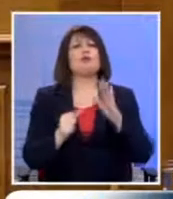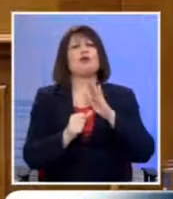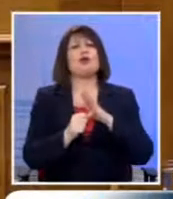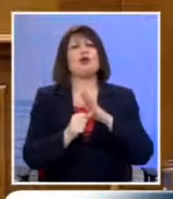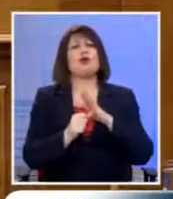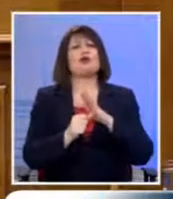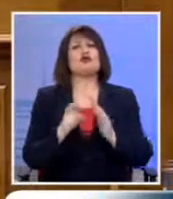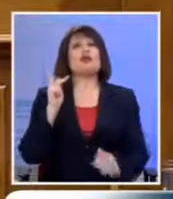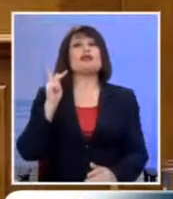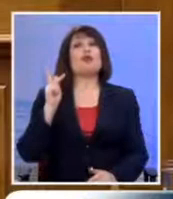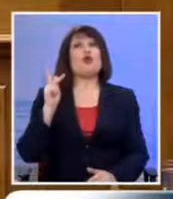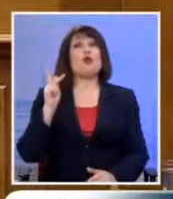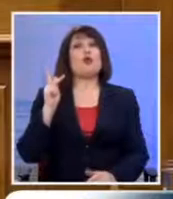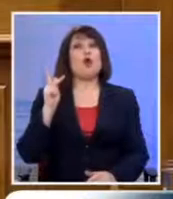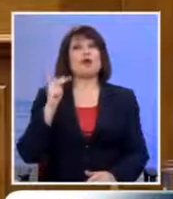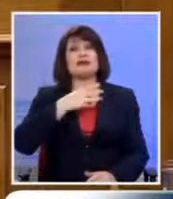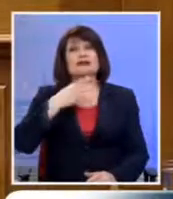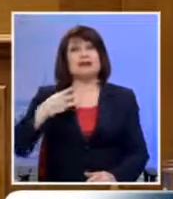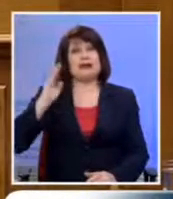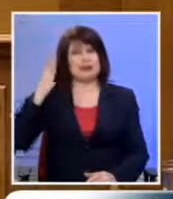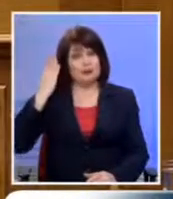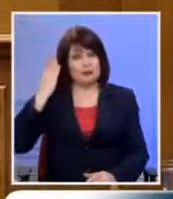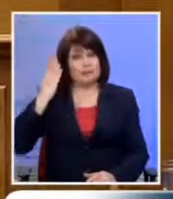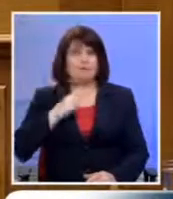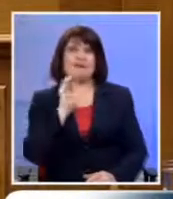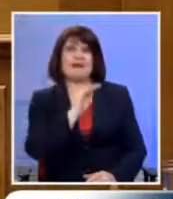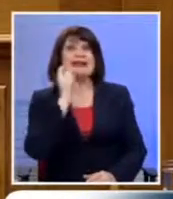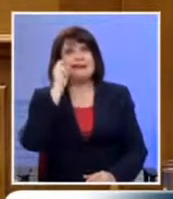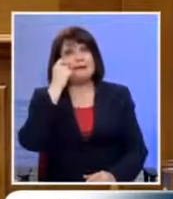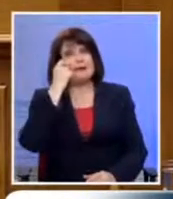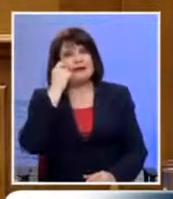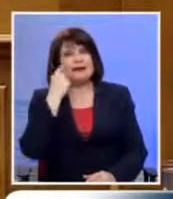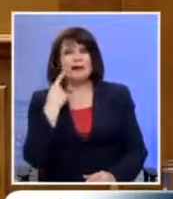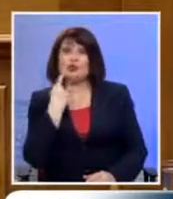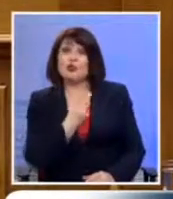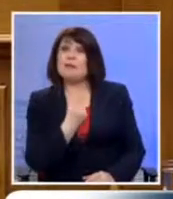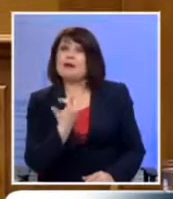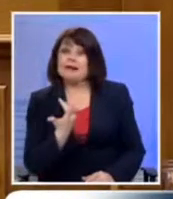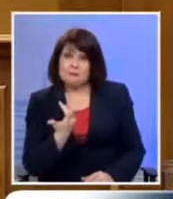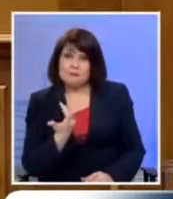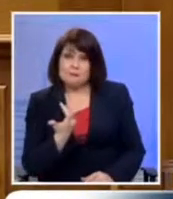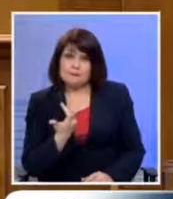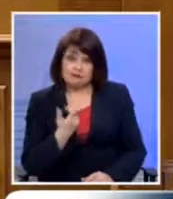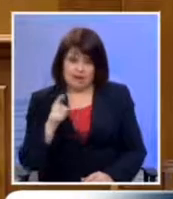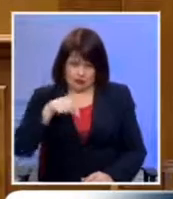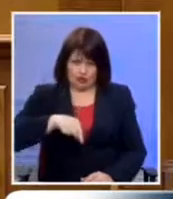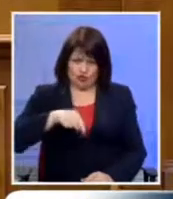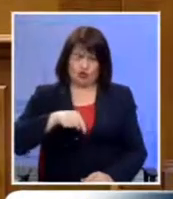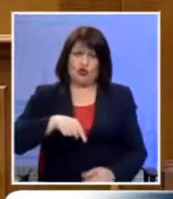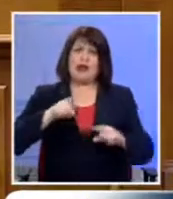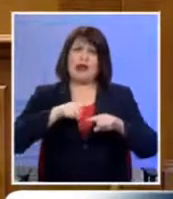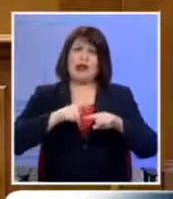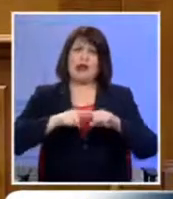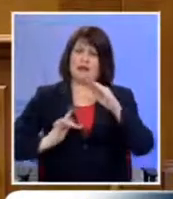του κ. Κωνσταντόπουλου προς τον τότε Πρωθυπουργό τον κ. Σημίτη, που το έλεγε το αυτονόητο. Τώρα που ανεβαίνει η χώρα